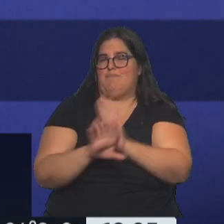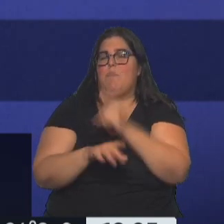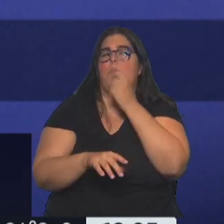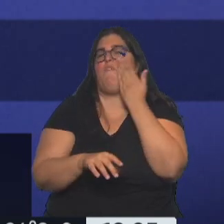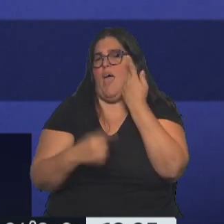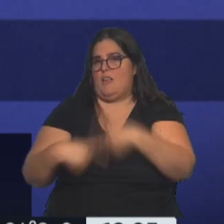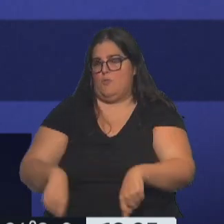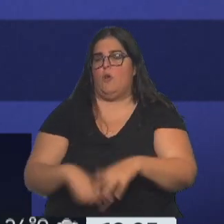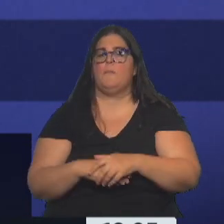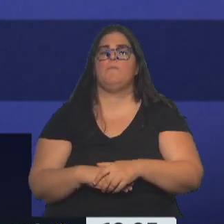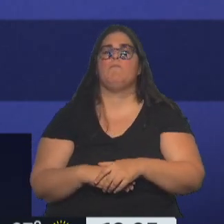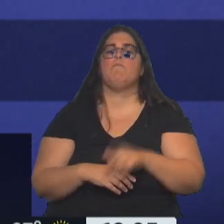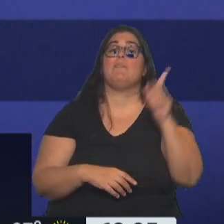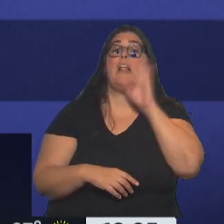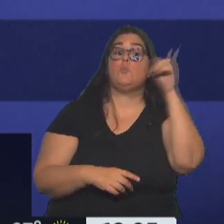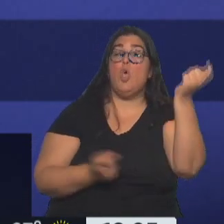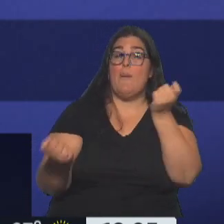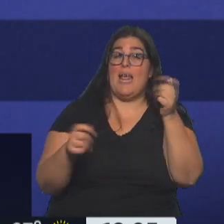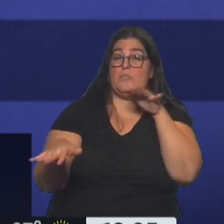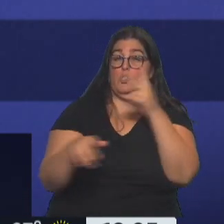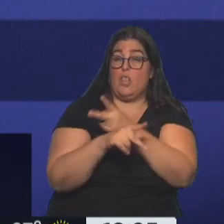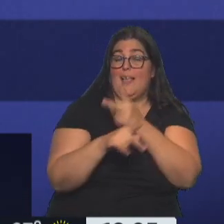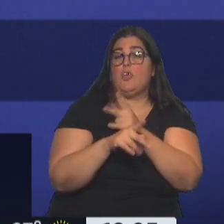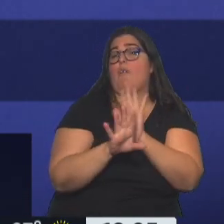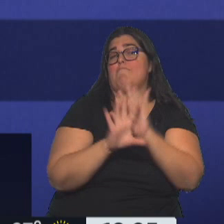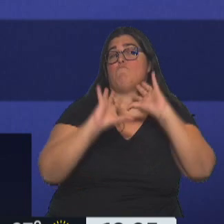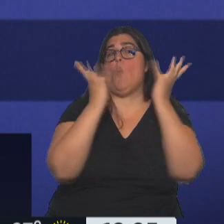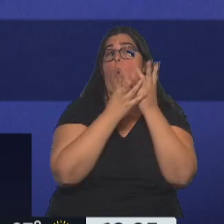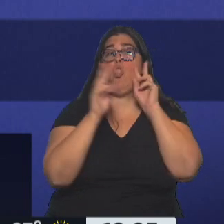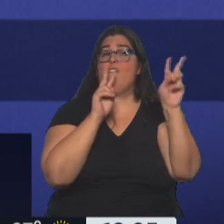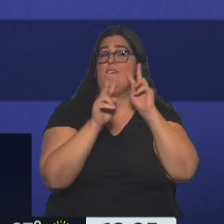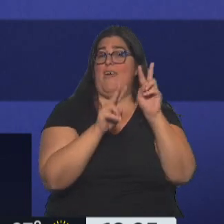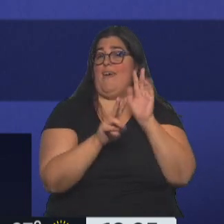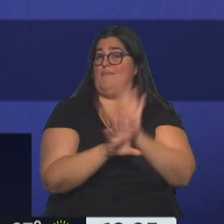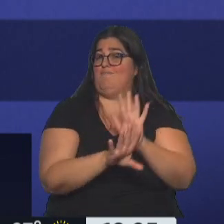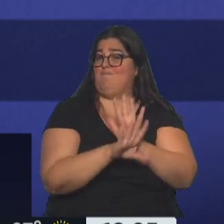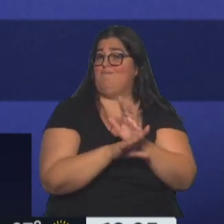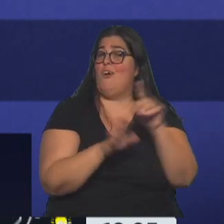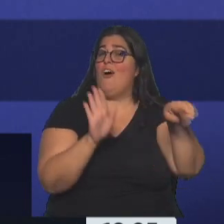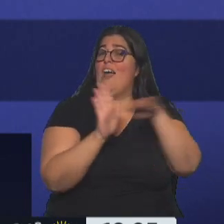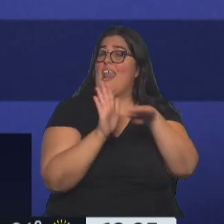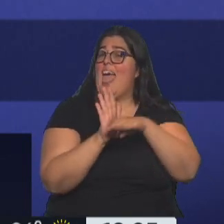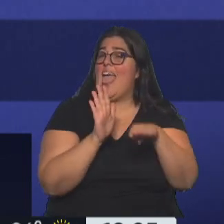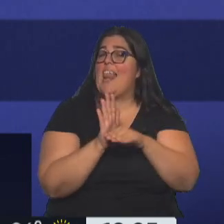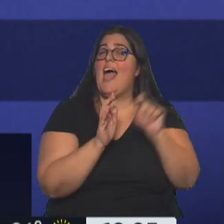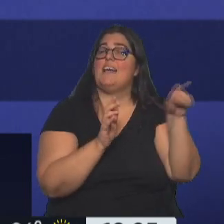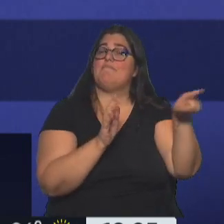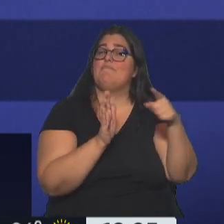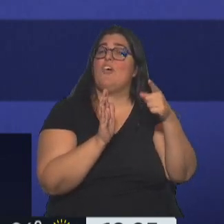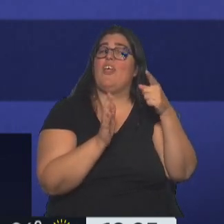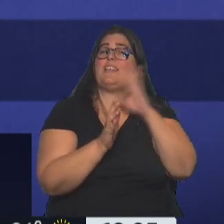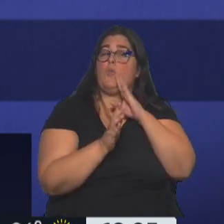理将让世界更加清楚地看到，美国所谓的规则秩序究竟是有利于世